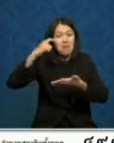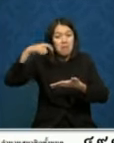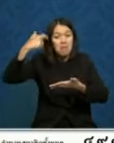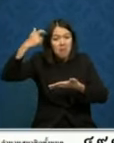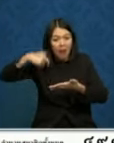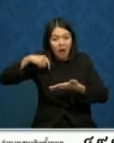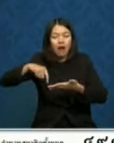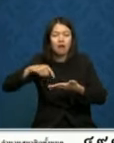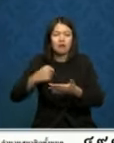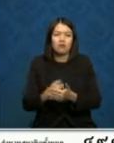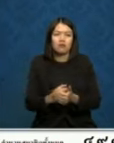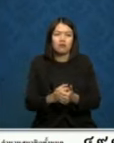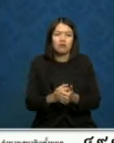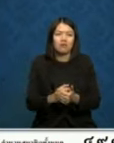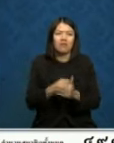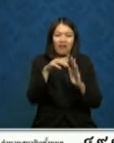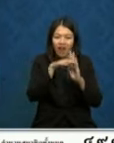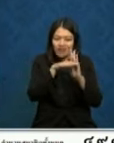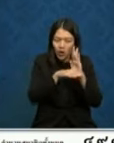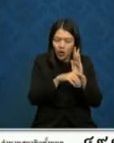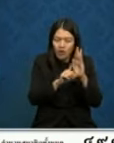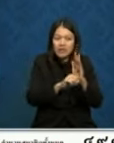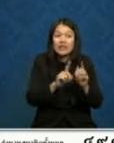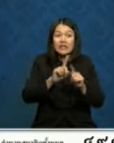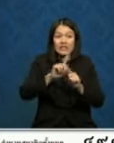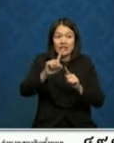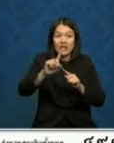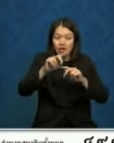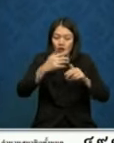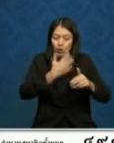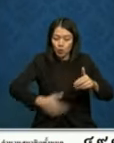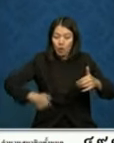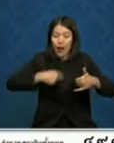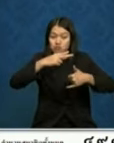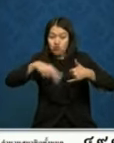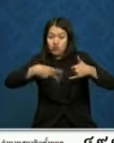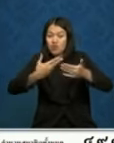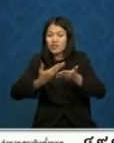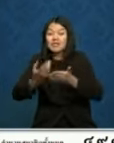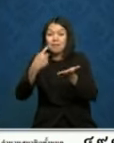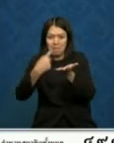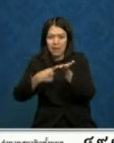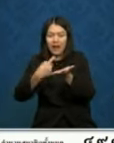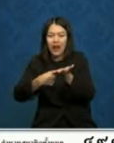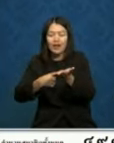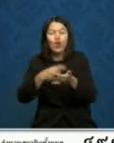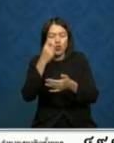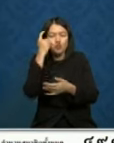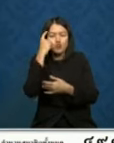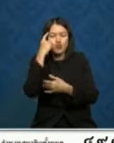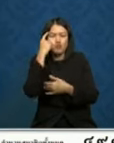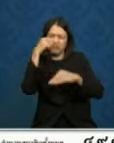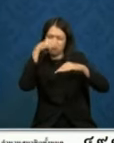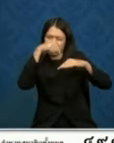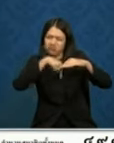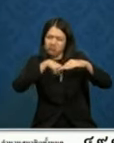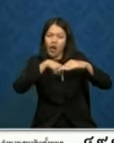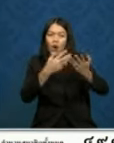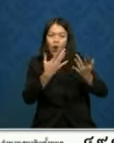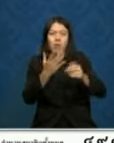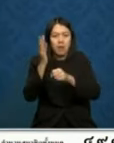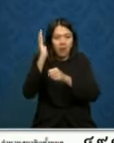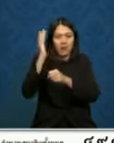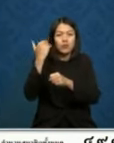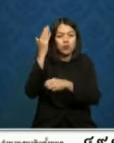ามีกระบวนการดังนี้1เนี่ยคือการตรวจสุขภาพซื้อประกันสุขภาพอันนี้ผมรู้ไส้ในบางอย่างแล้วเดี๋ยวผมจะมาอภิปร